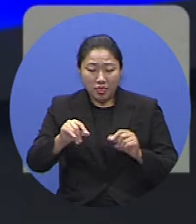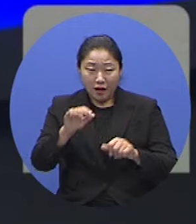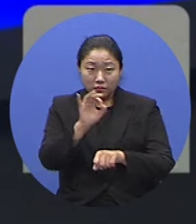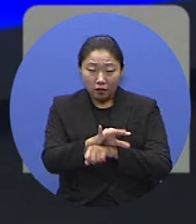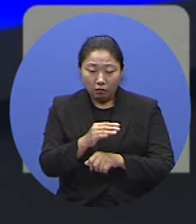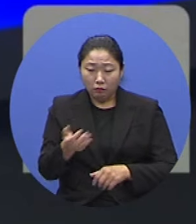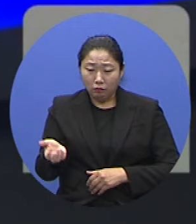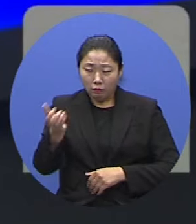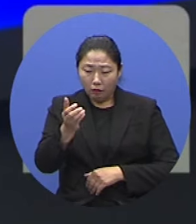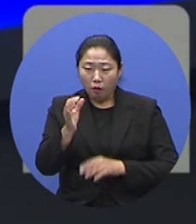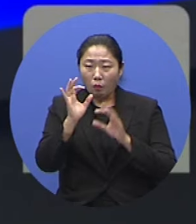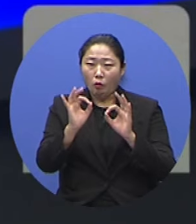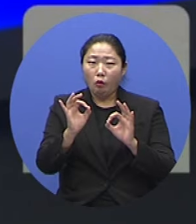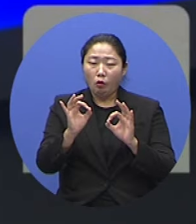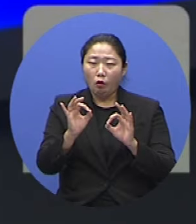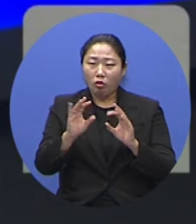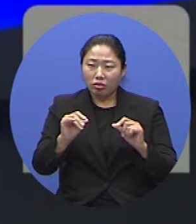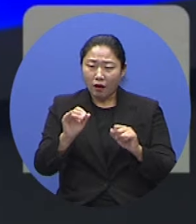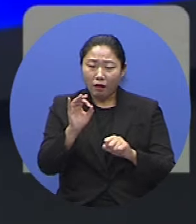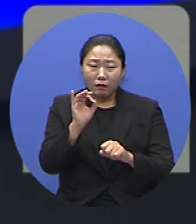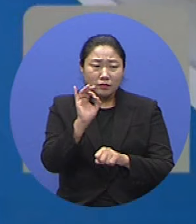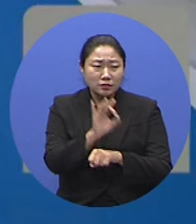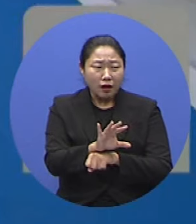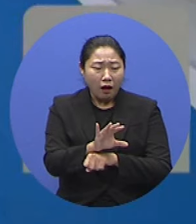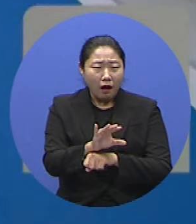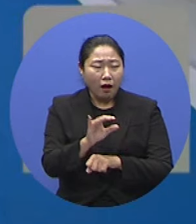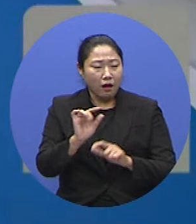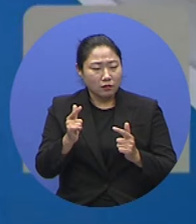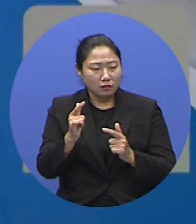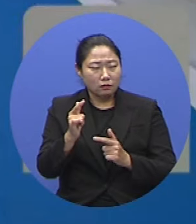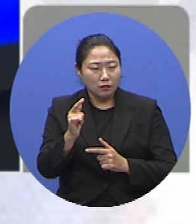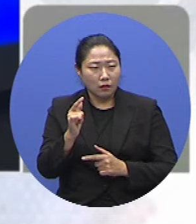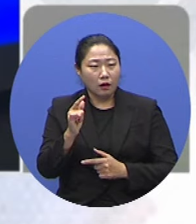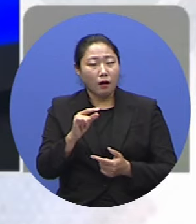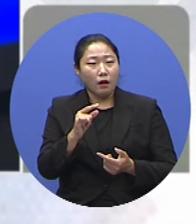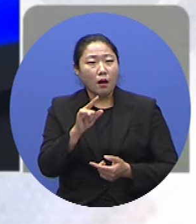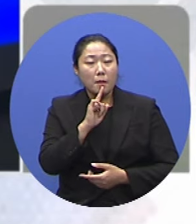국가정원 승격을 염두에 둔 부동산 투기가 아니냐는 의혹을 제기했습니다.